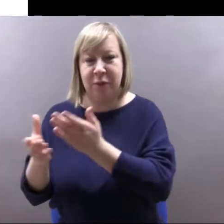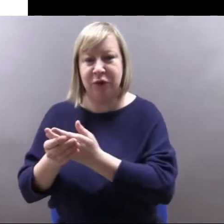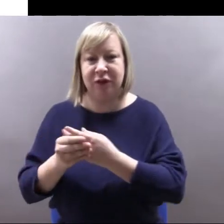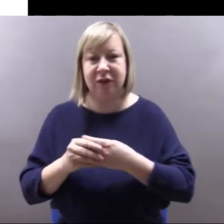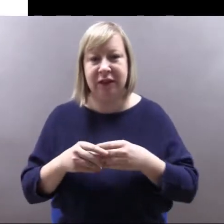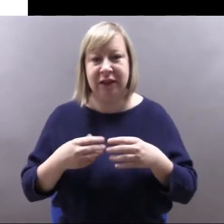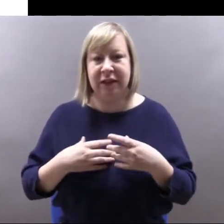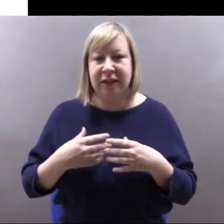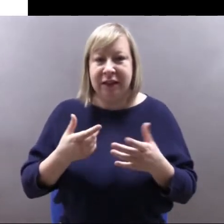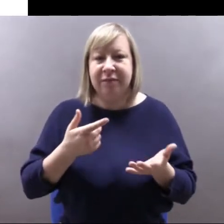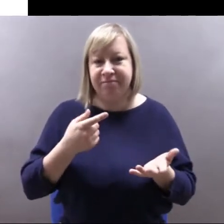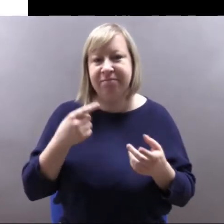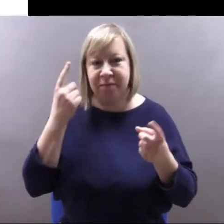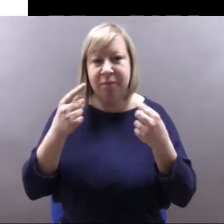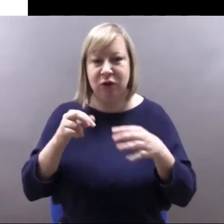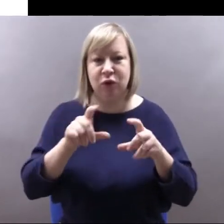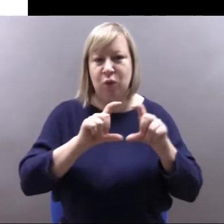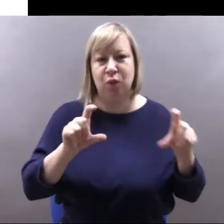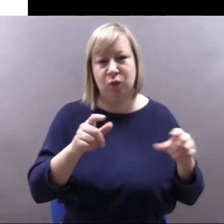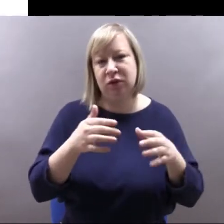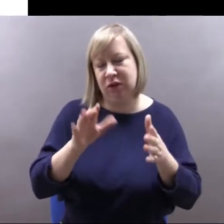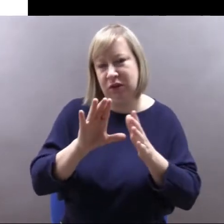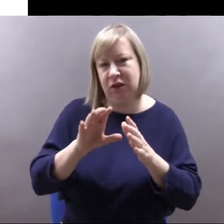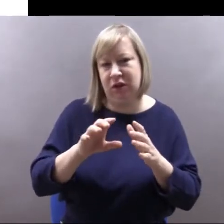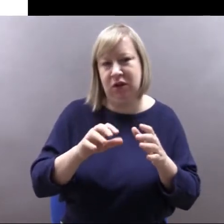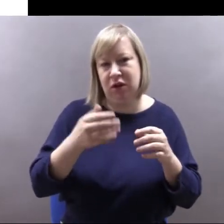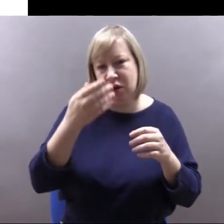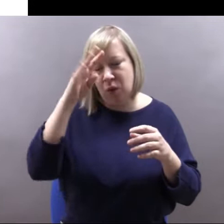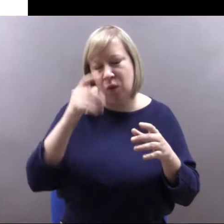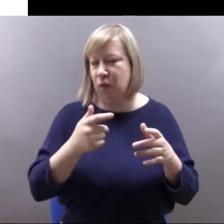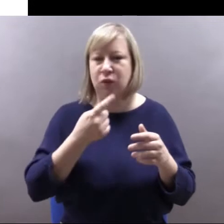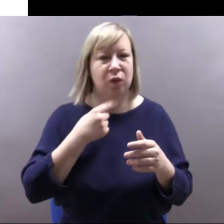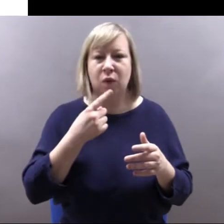tych rozwiązań, które mamy w naszym muzeum, jest